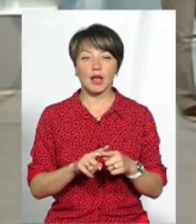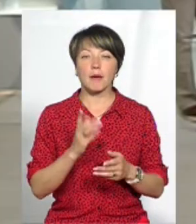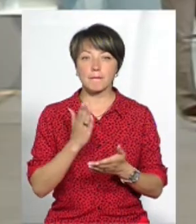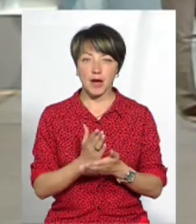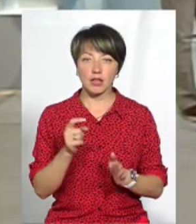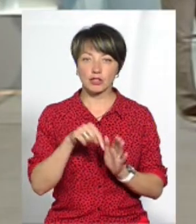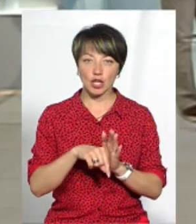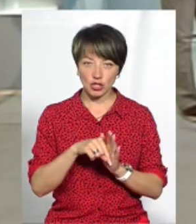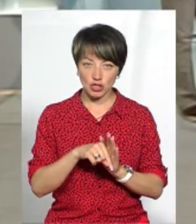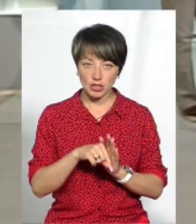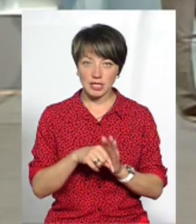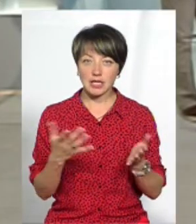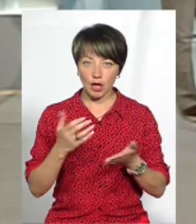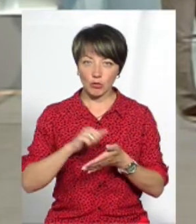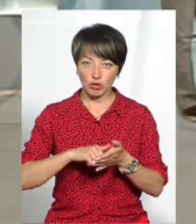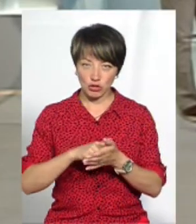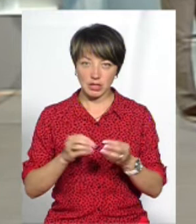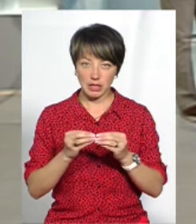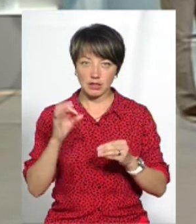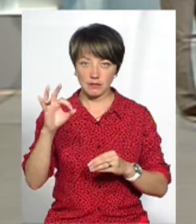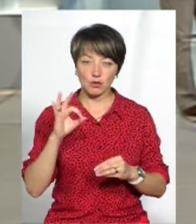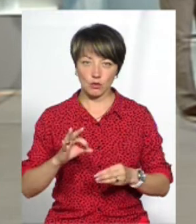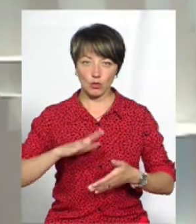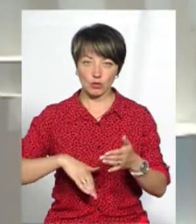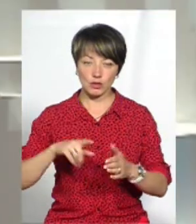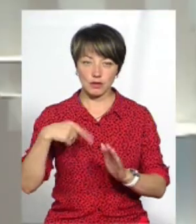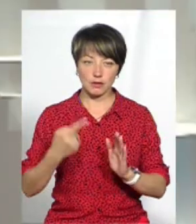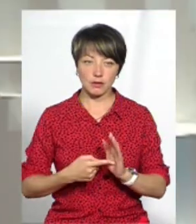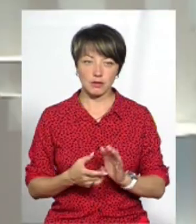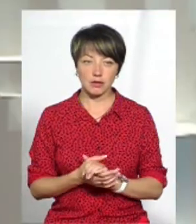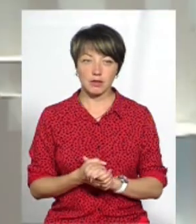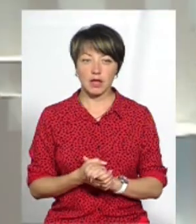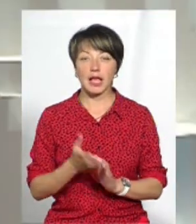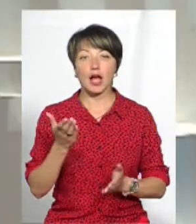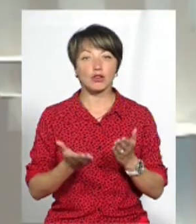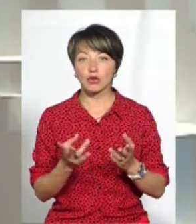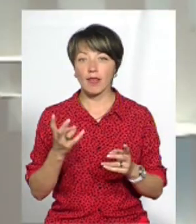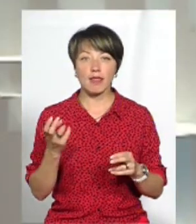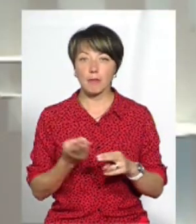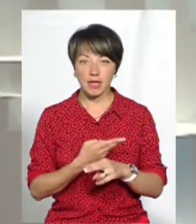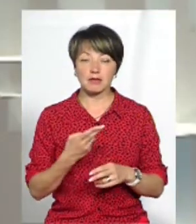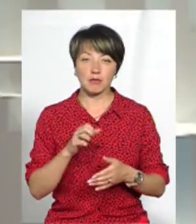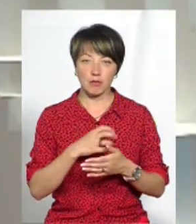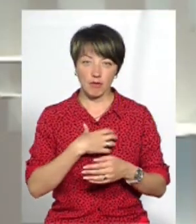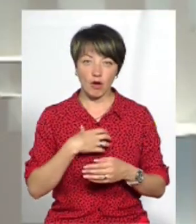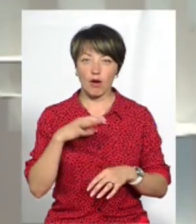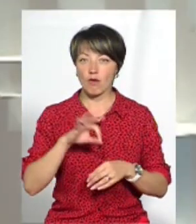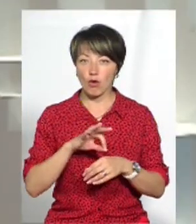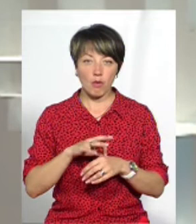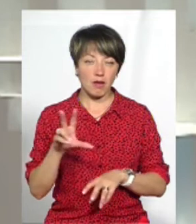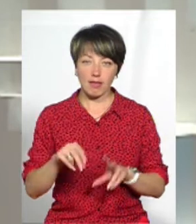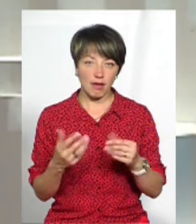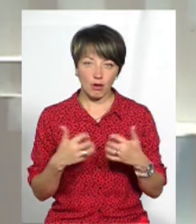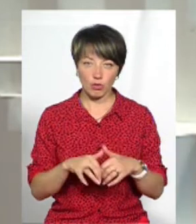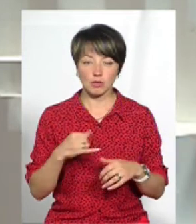має значення, з яких причин 10% пропустив? Кандидат. Якщо з неповажних причин, звичайно, хвороба не рахується